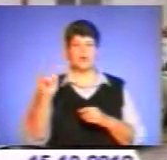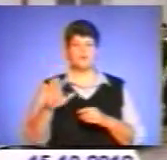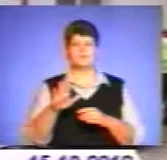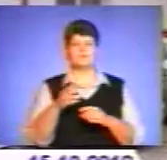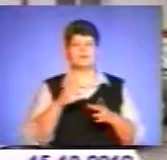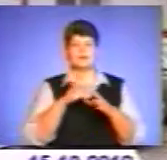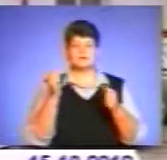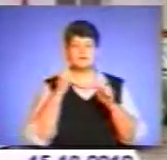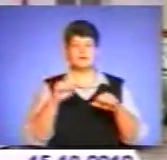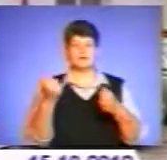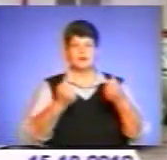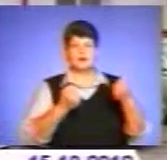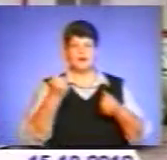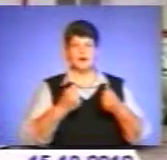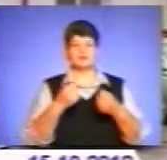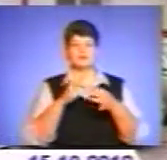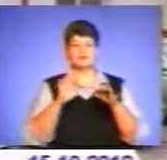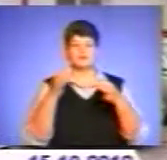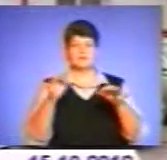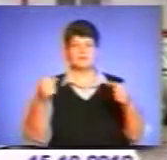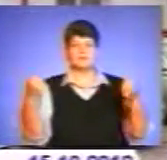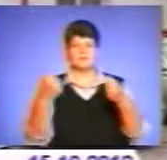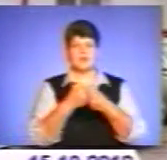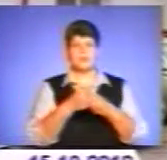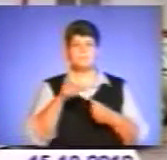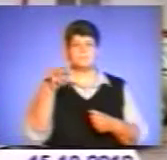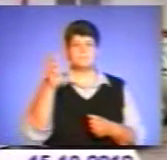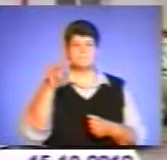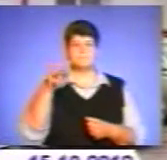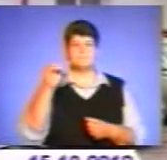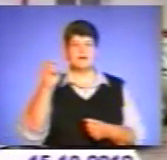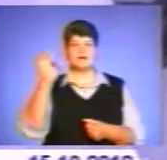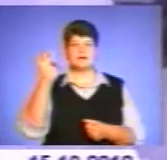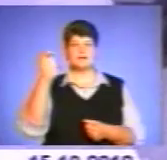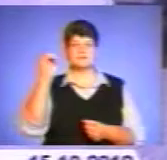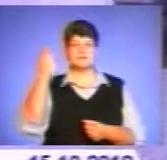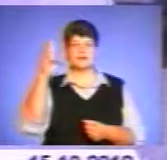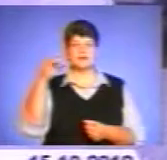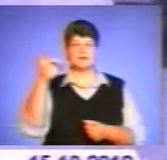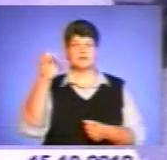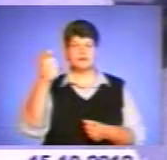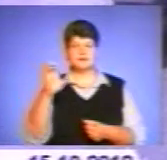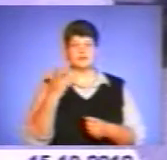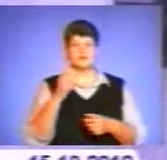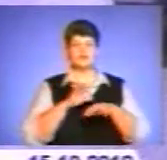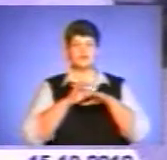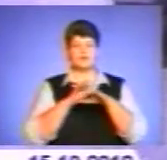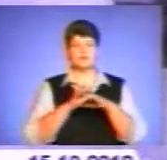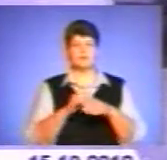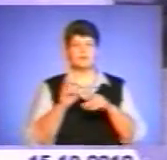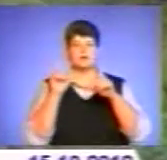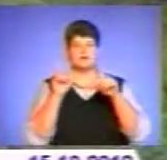з керуванням та допустив здійснення з автомобілем Mercedes-Benz, який здійснював маршрутні перевезення. Внаслідок даної